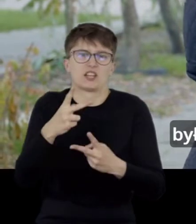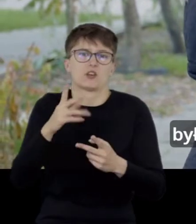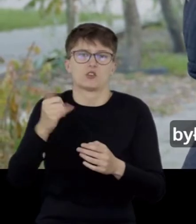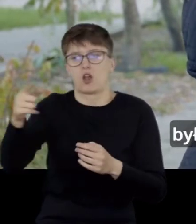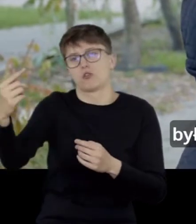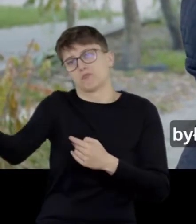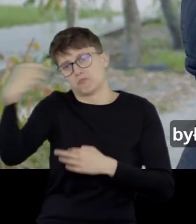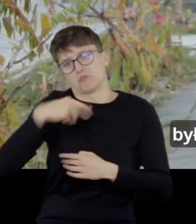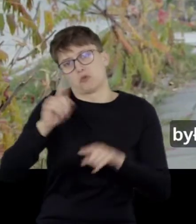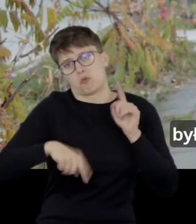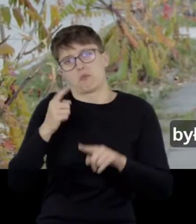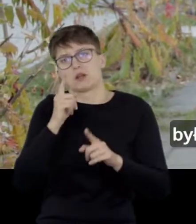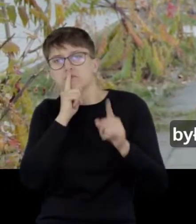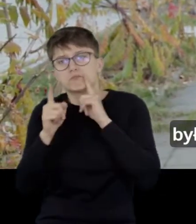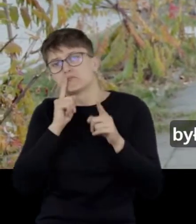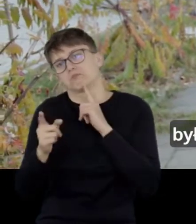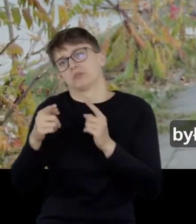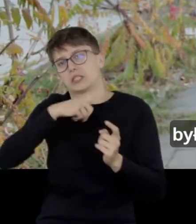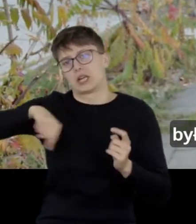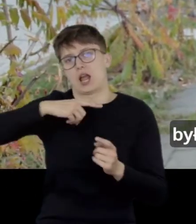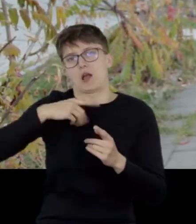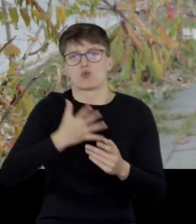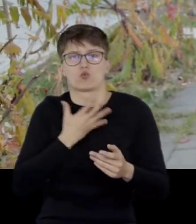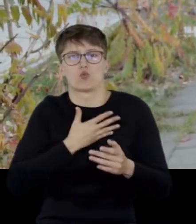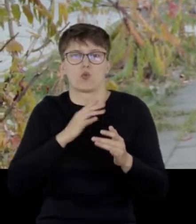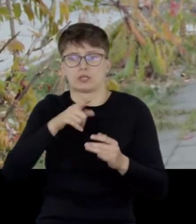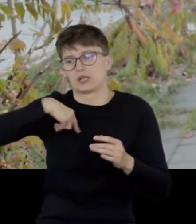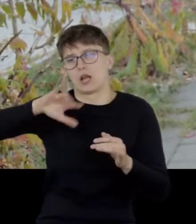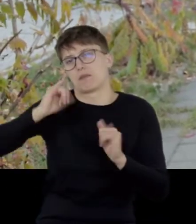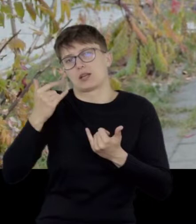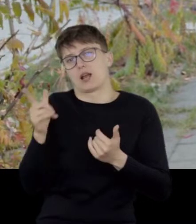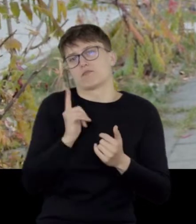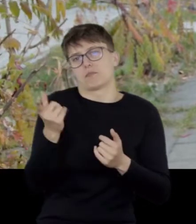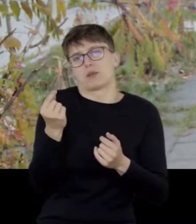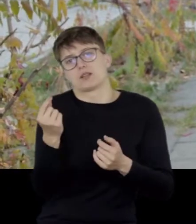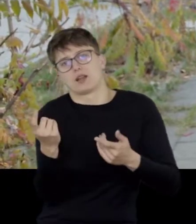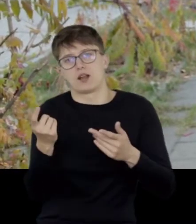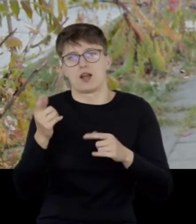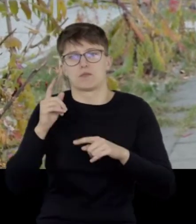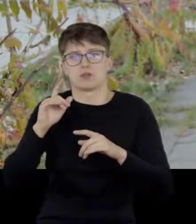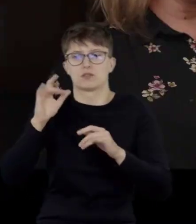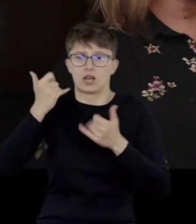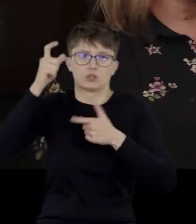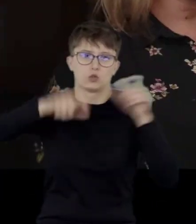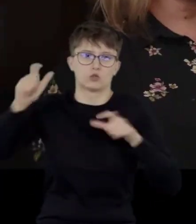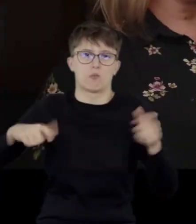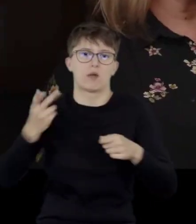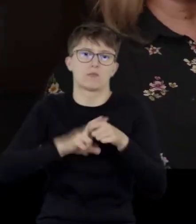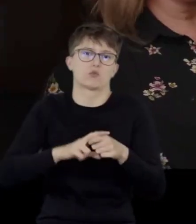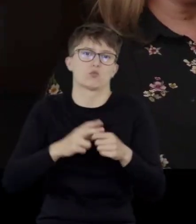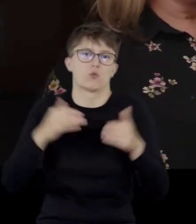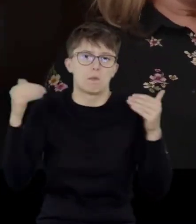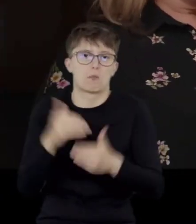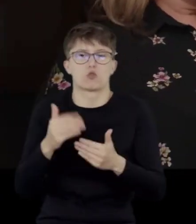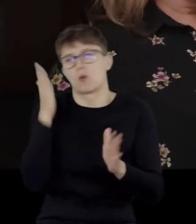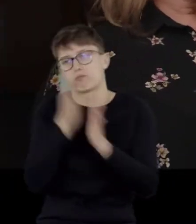było to widoczne, że podchodzą do nas, rozmawiają z nami, czują się tak z nami jak z partnerami, jak z osobami,